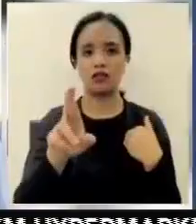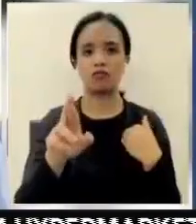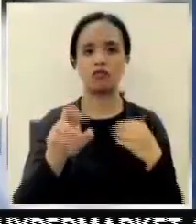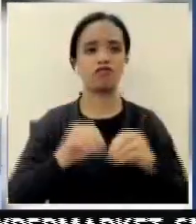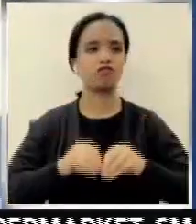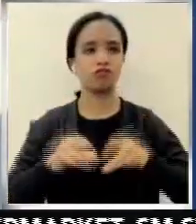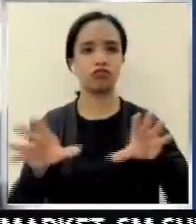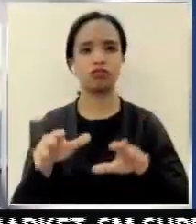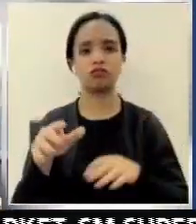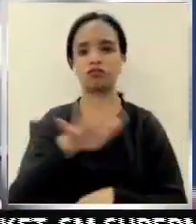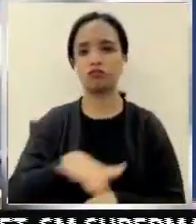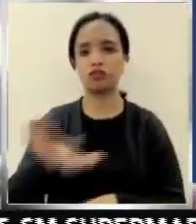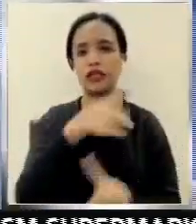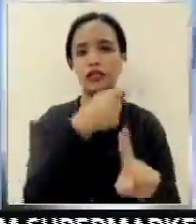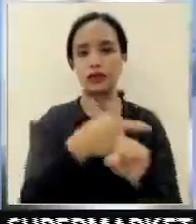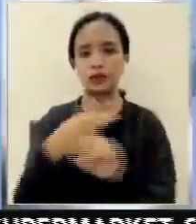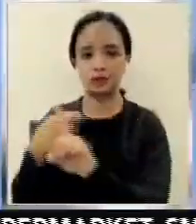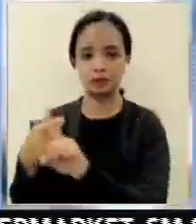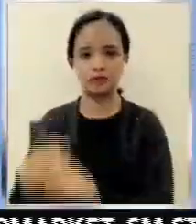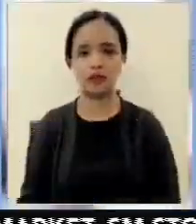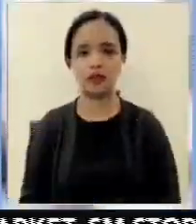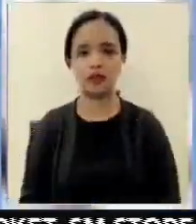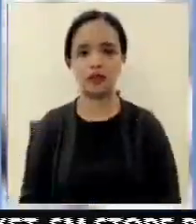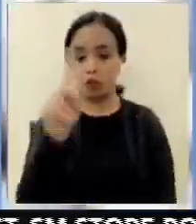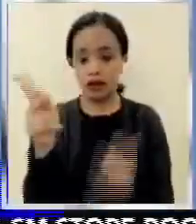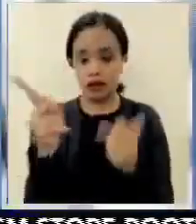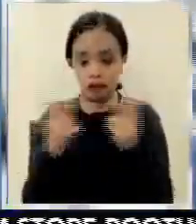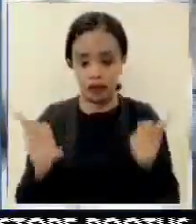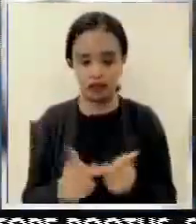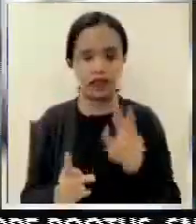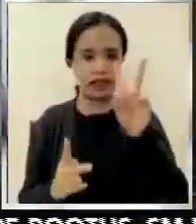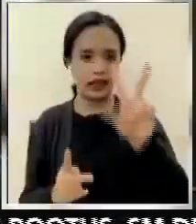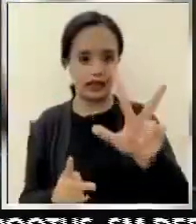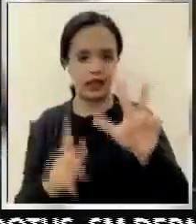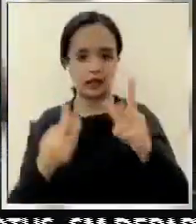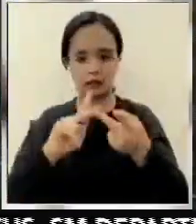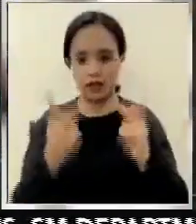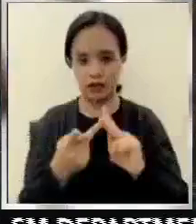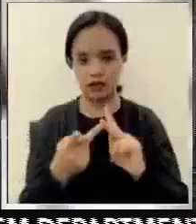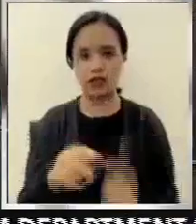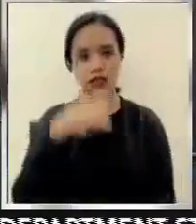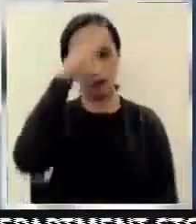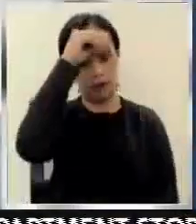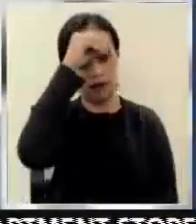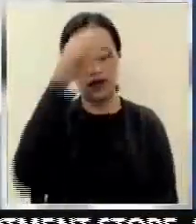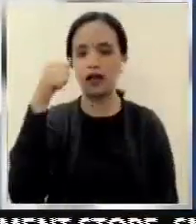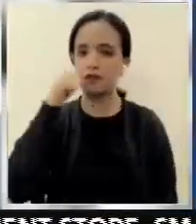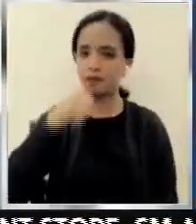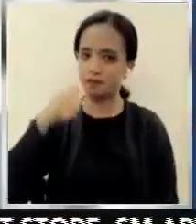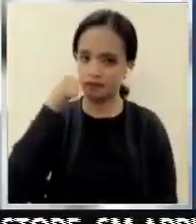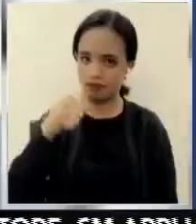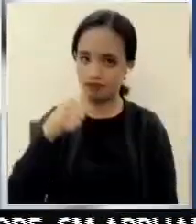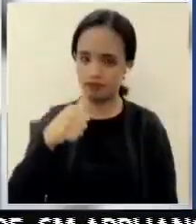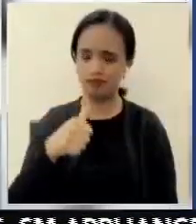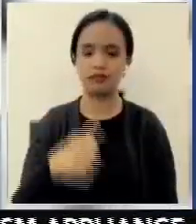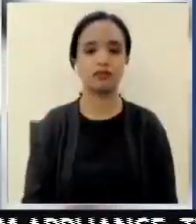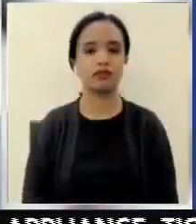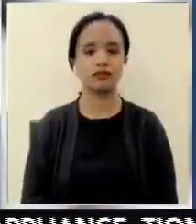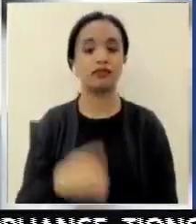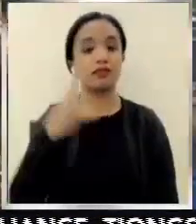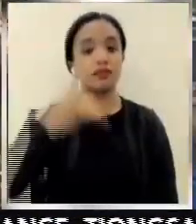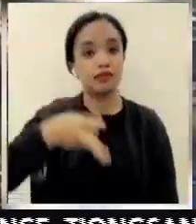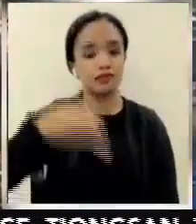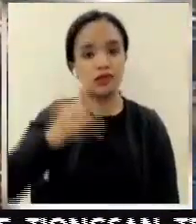isang area tatlo pong pares isa sa lalaki isa sa babae isa sa lgbtq ihi lang po Bawal po